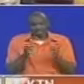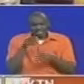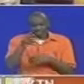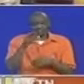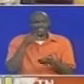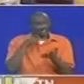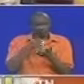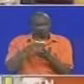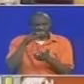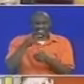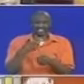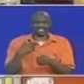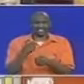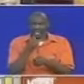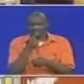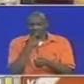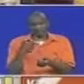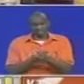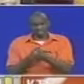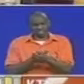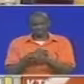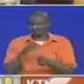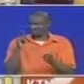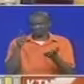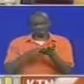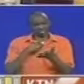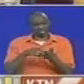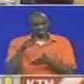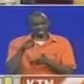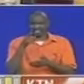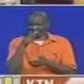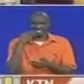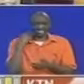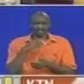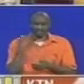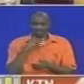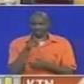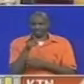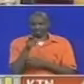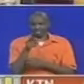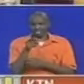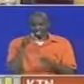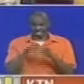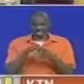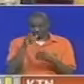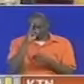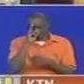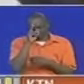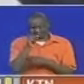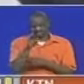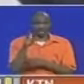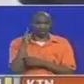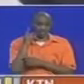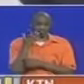getting involved in maybe in doping cases, and you know that's a criminal offense also in our police